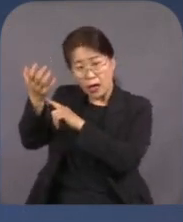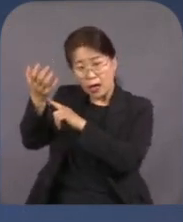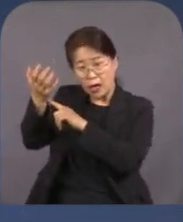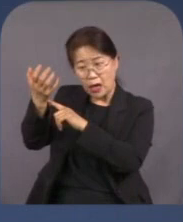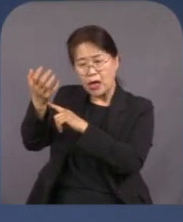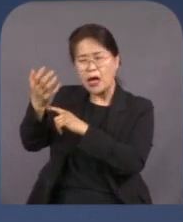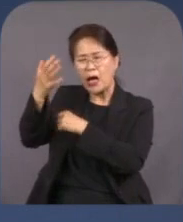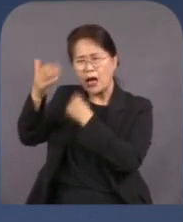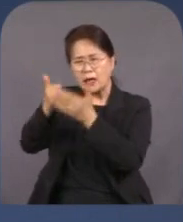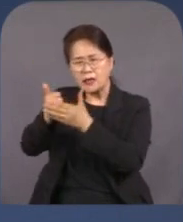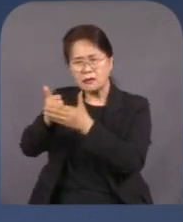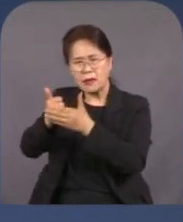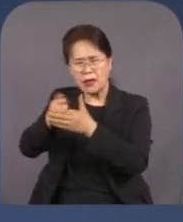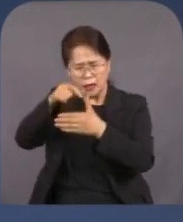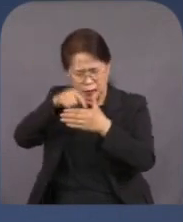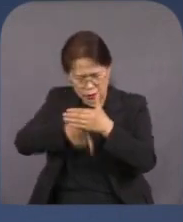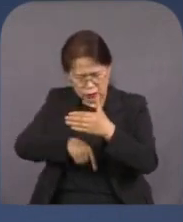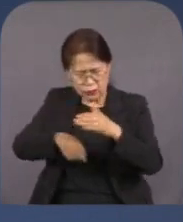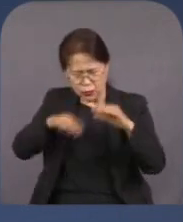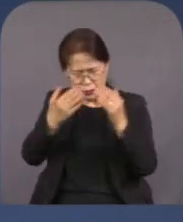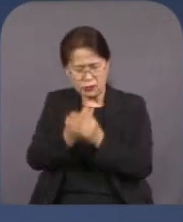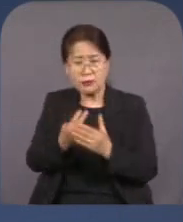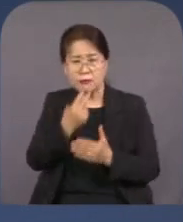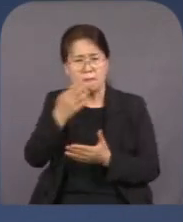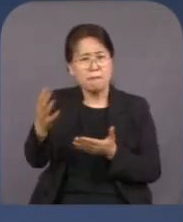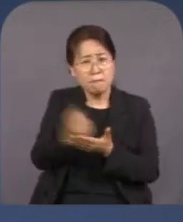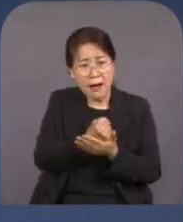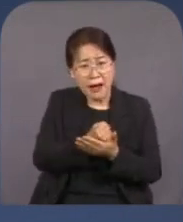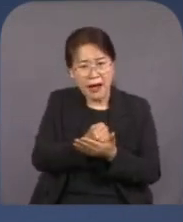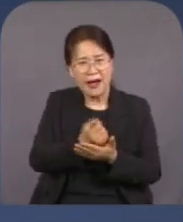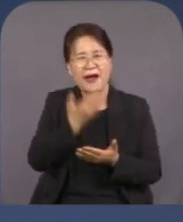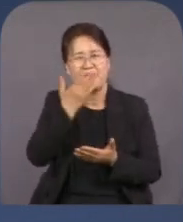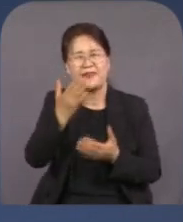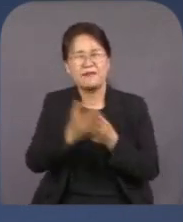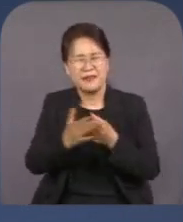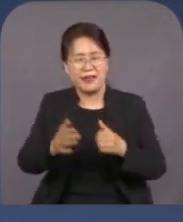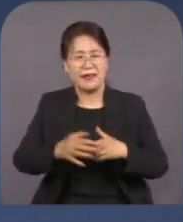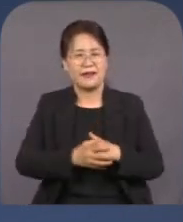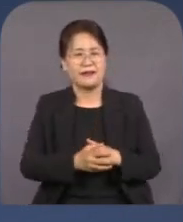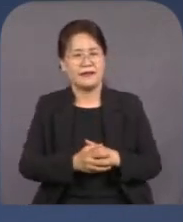분이기 때문에 그렇습니다 그것만이 아니에요 영적인